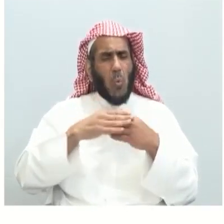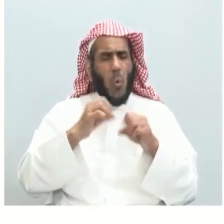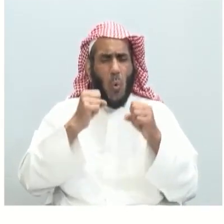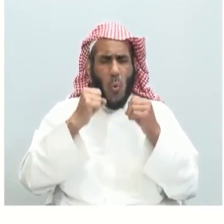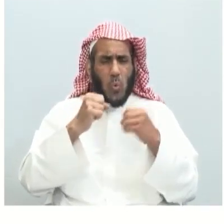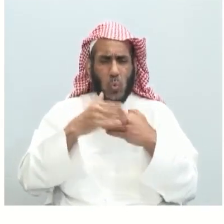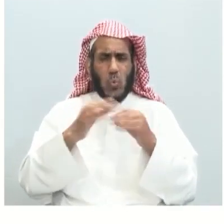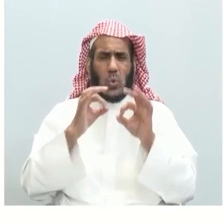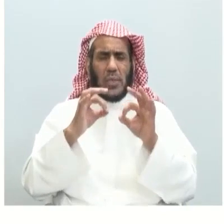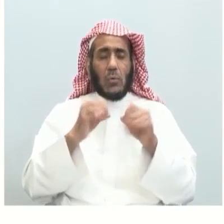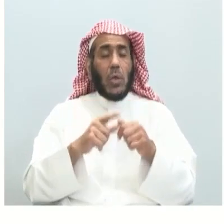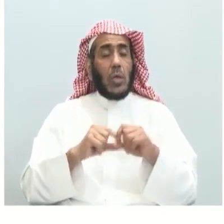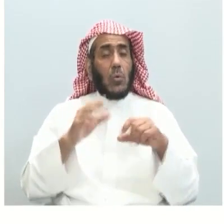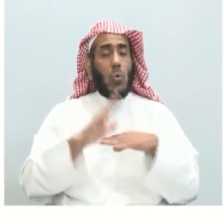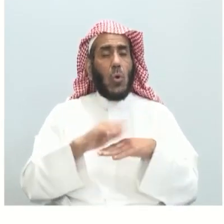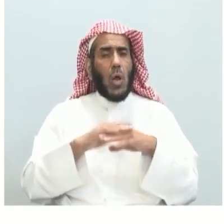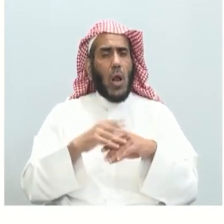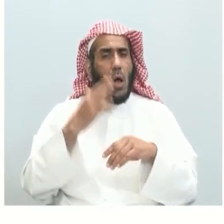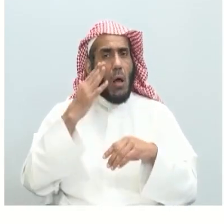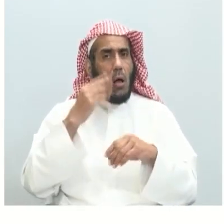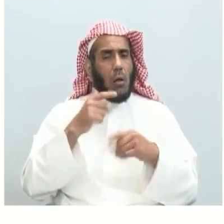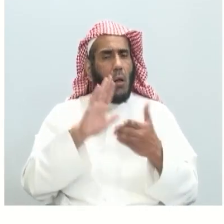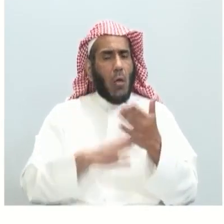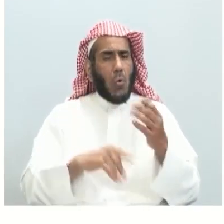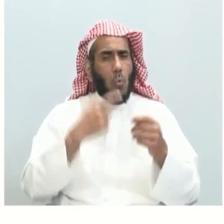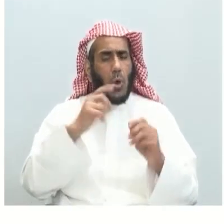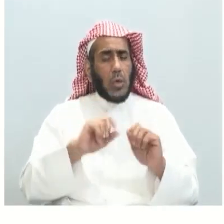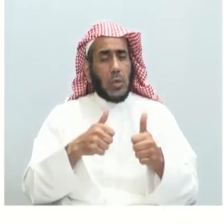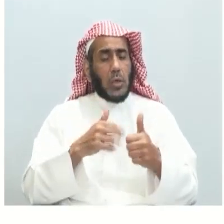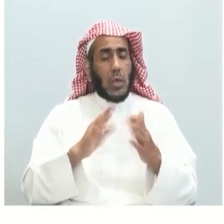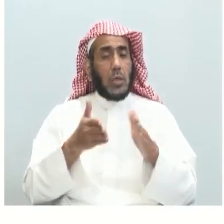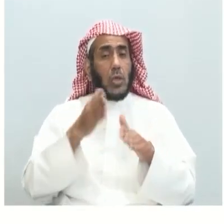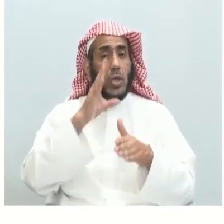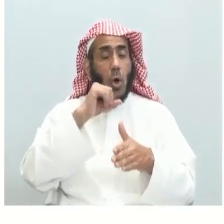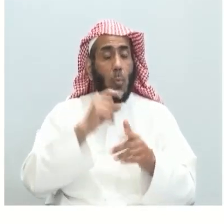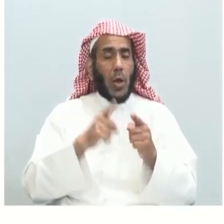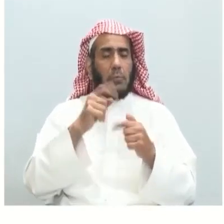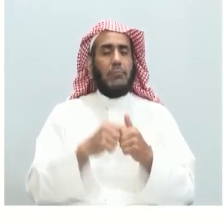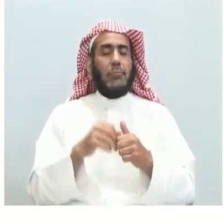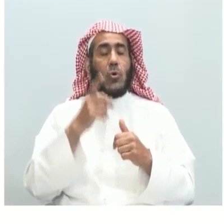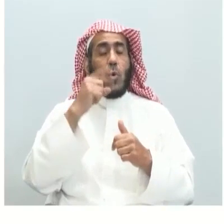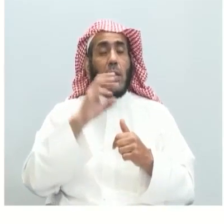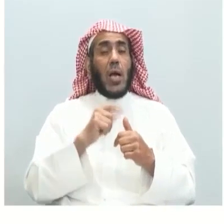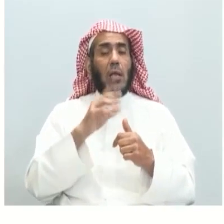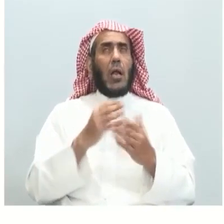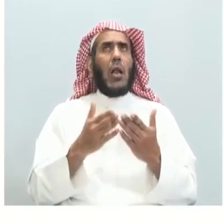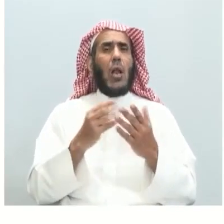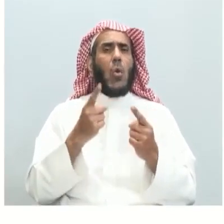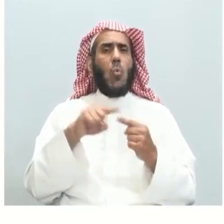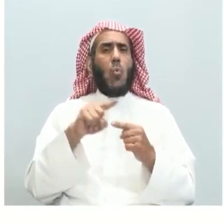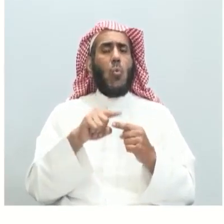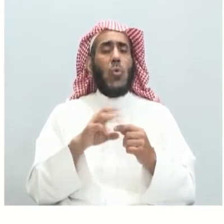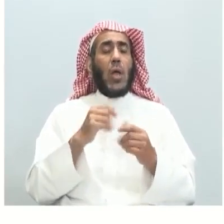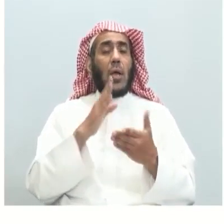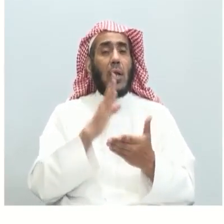شديد وهذا يدل على الحذر والاستعداد ليوم القيامه الايه الثانيه واذ قالوا اللهم ان كان هذا